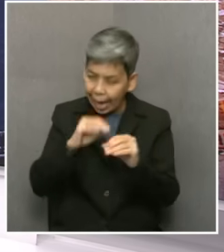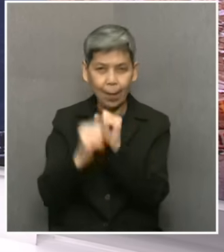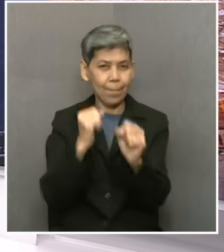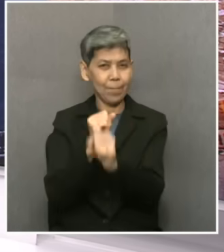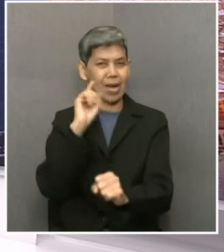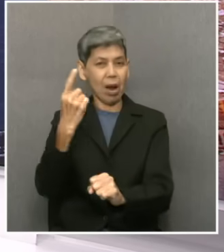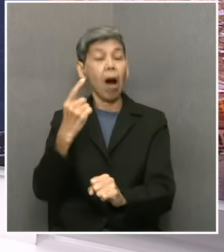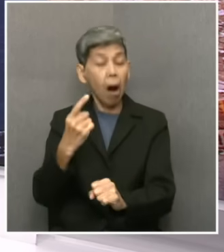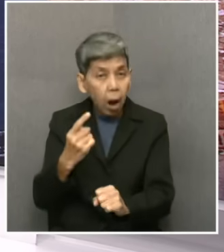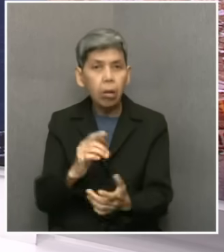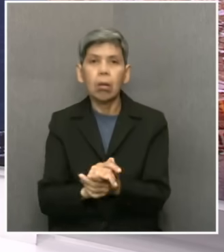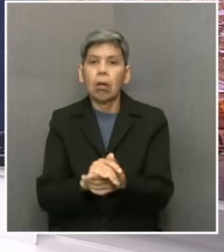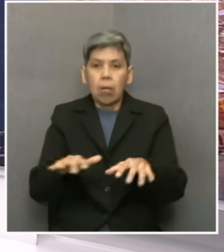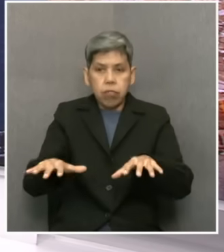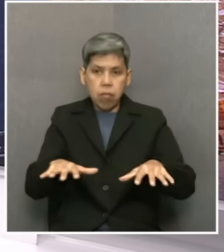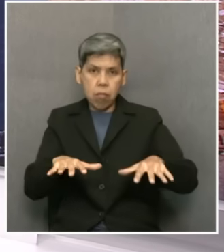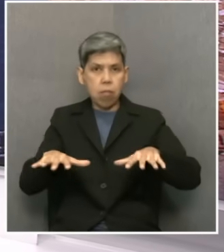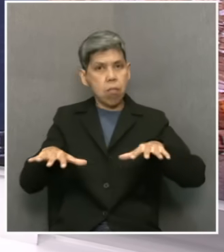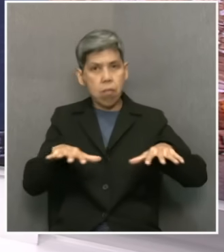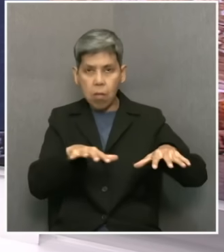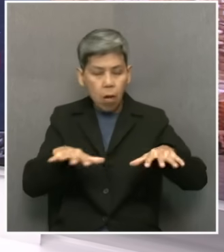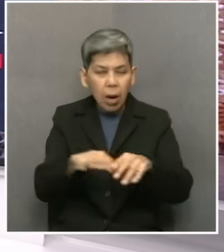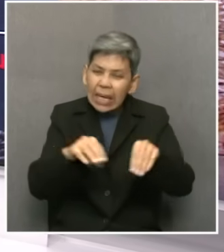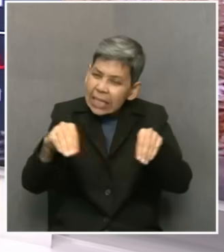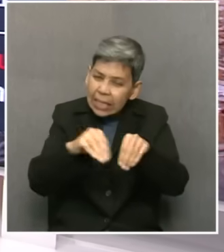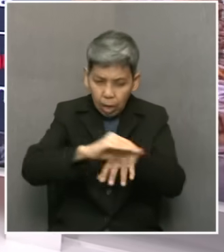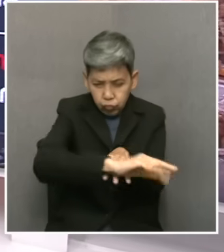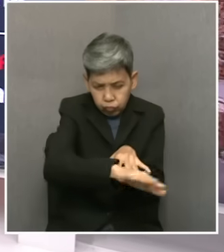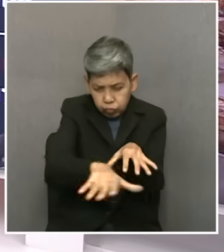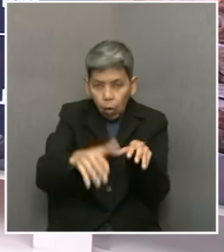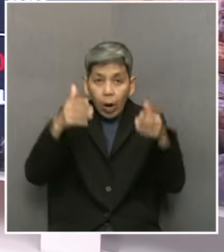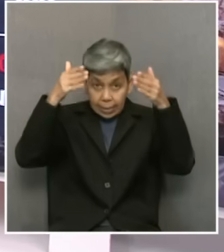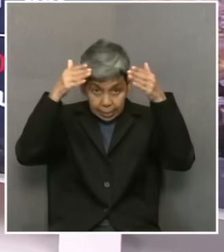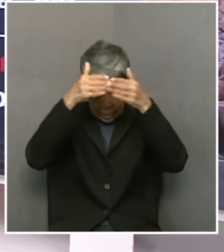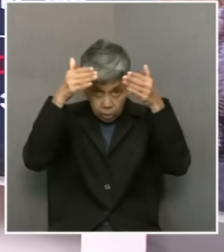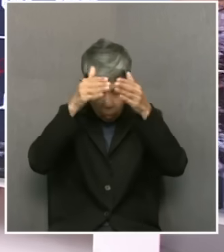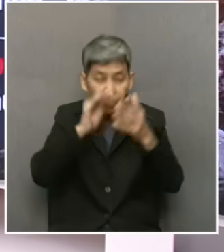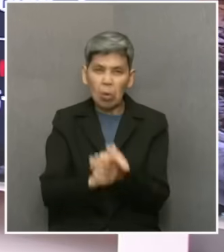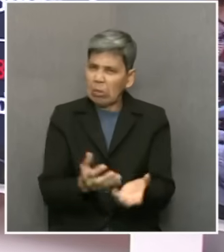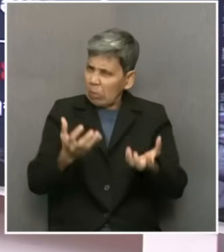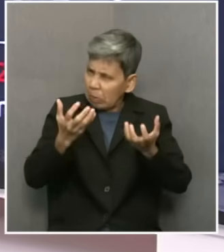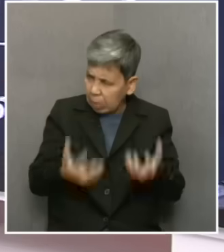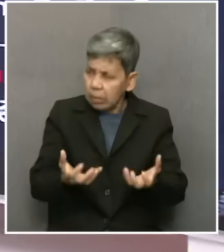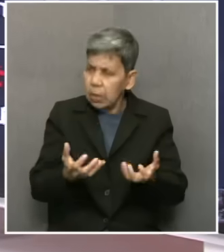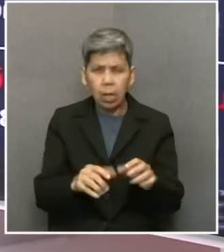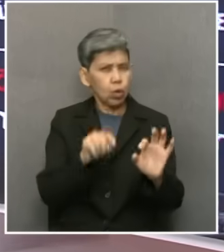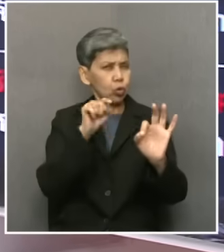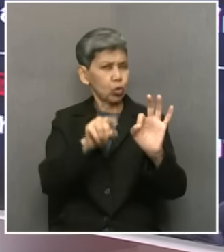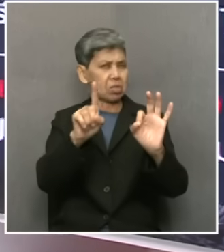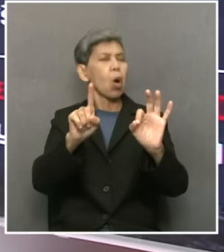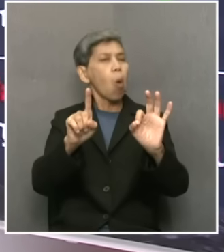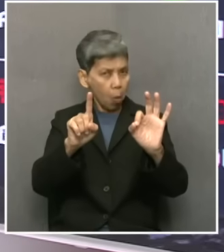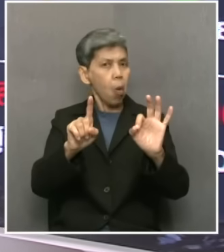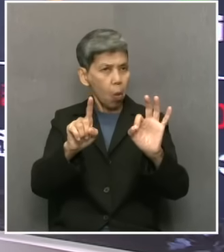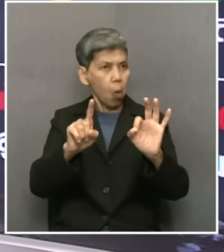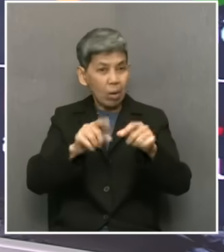ใหม่ปรากฏว่าเกิดแผ่นดินไหวขึ้นมานะคะใกล้ๆกับเกาะสุมาตราของอินโดนีเซียขนาดความรุนแรง 9.1 นะคะ